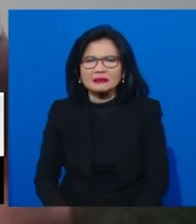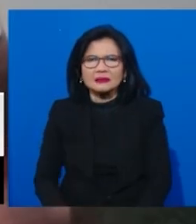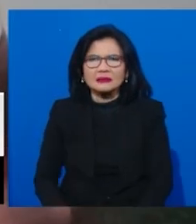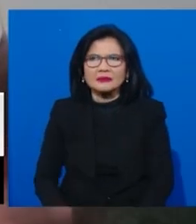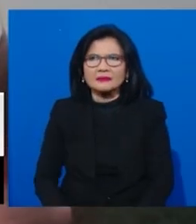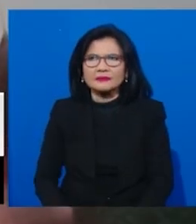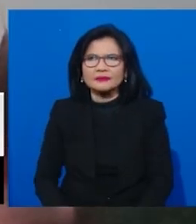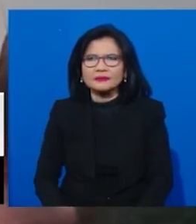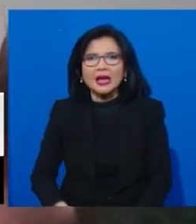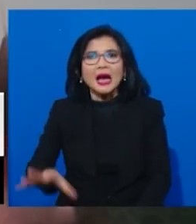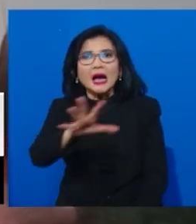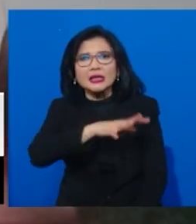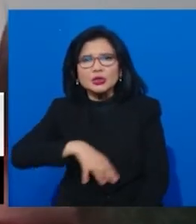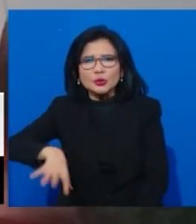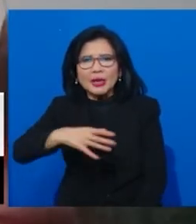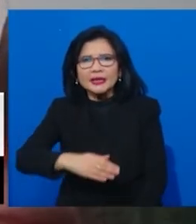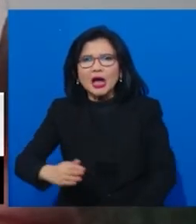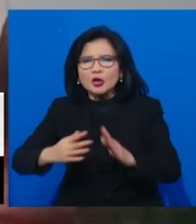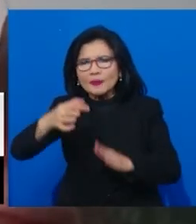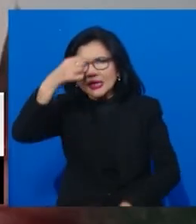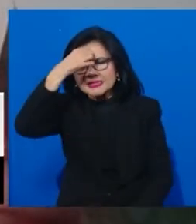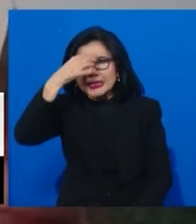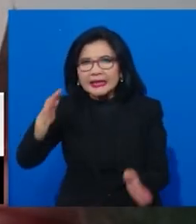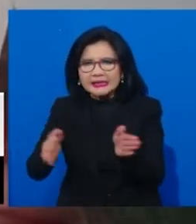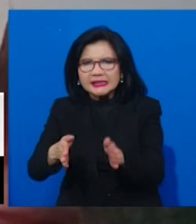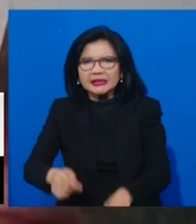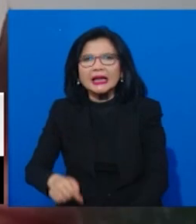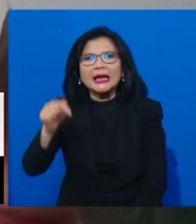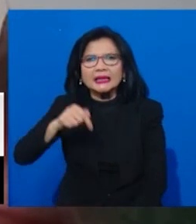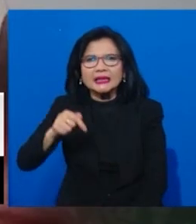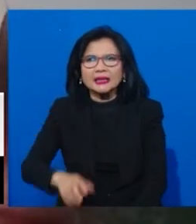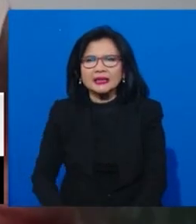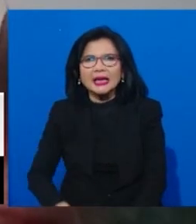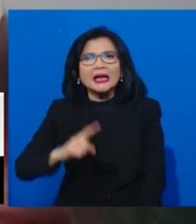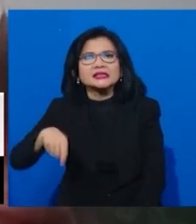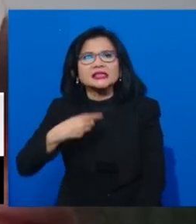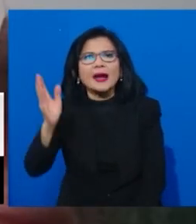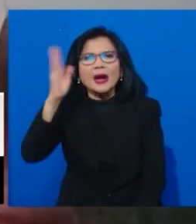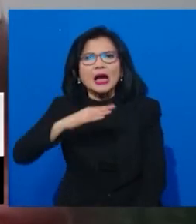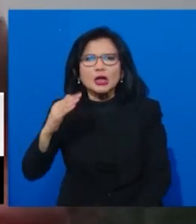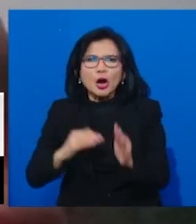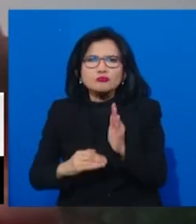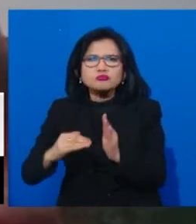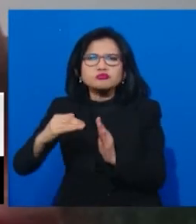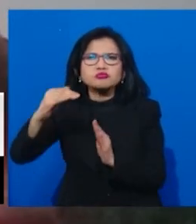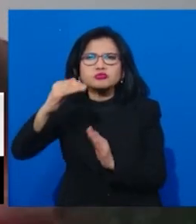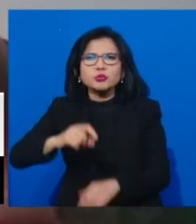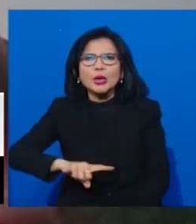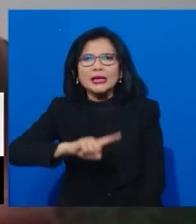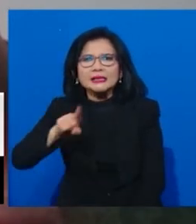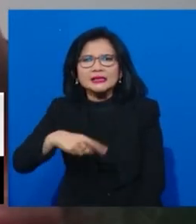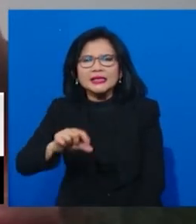Di wilayah Puskesmas Jawilan semakin hari semakin meningkat ya. Jadi setiap bulannya